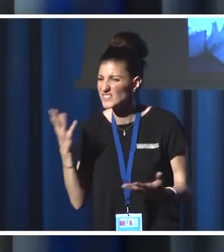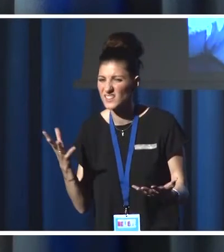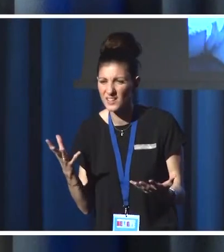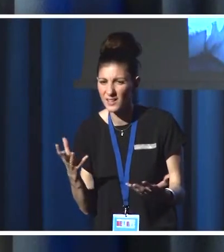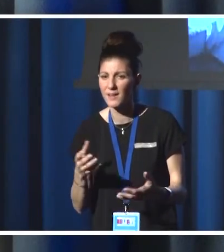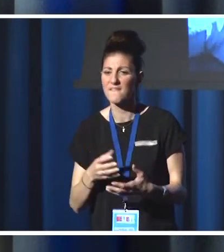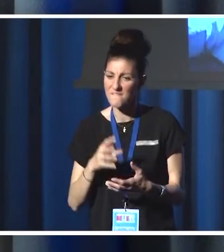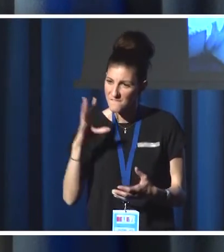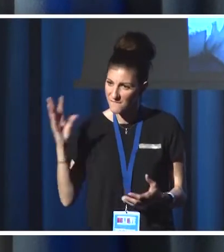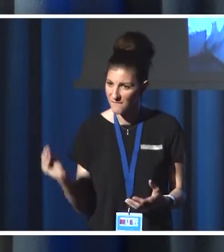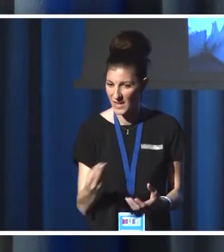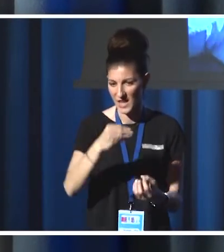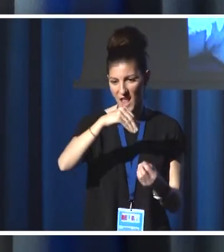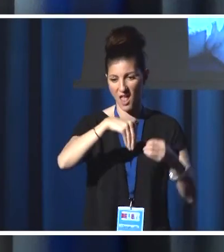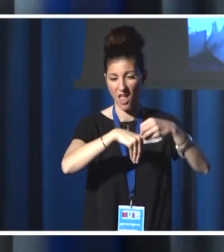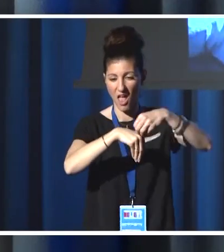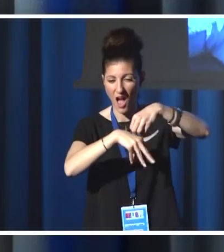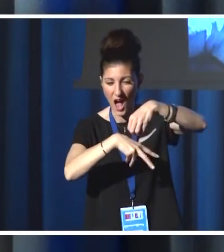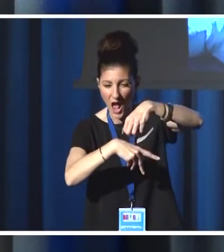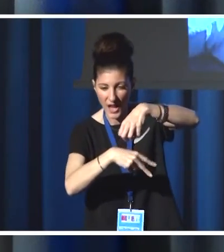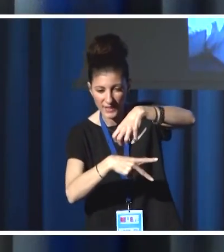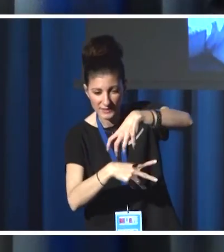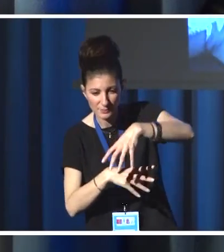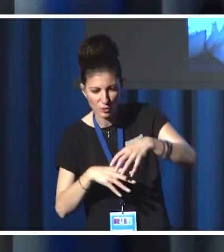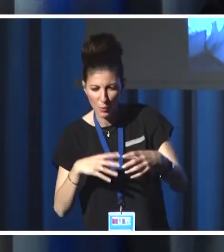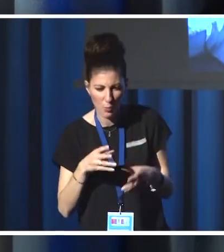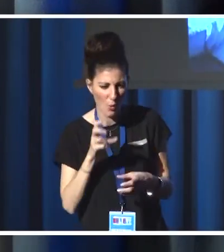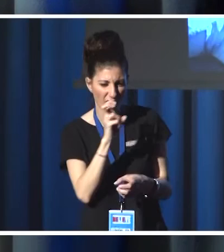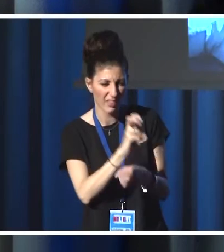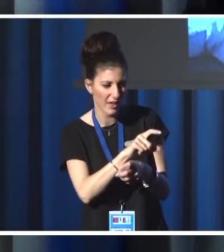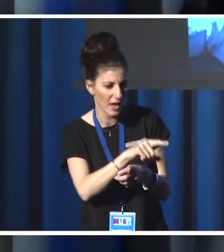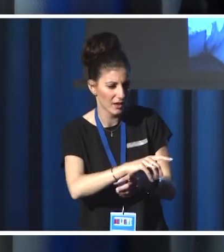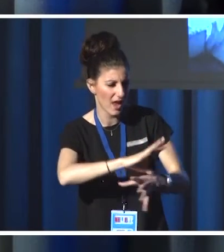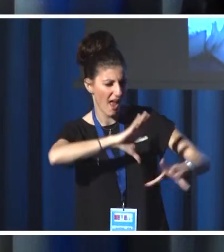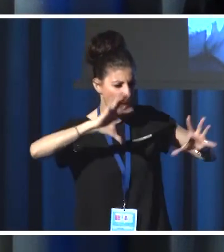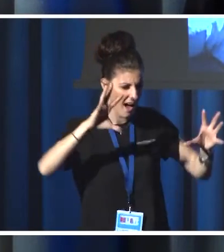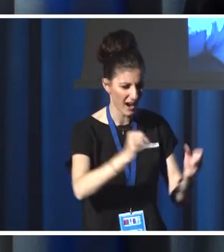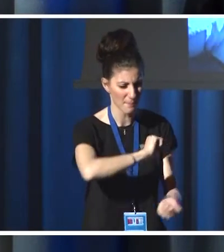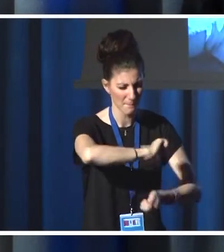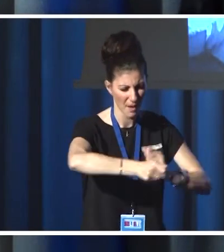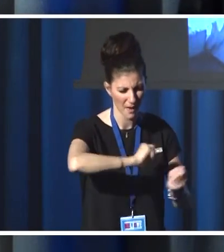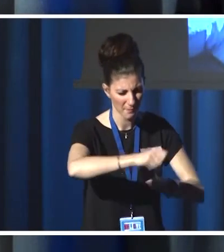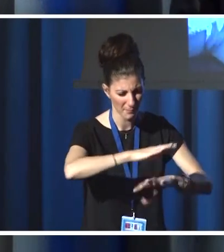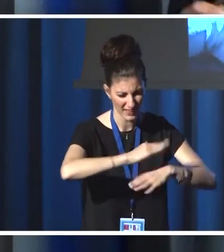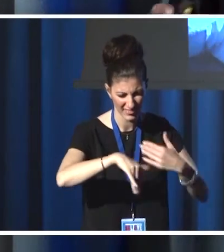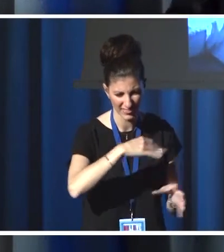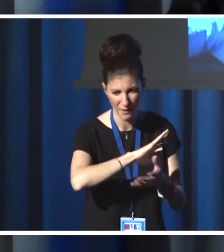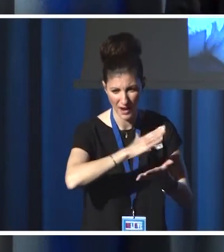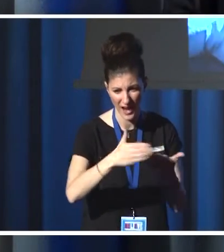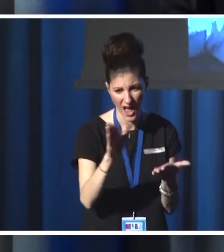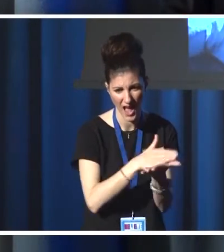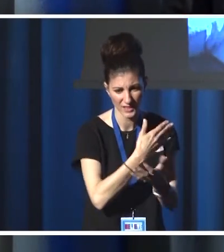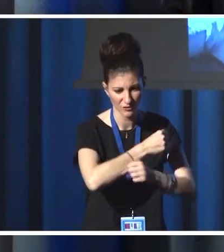χει αποθηκευμένο αυτός ο άνθρωπος δεν έσκισε ένα κομμάτι πανί αυτός ο άνθρωπος έσκισε